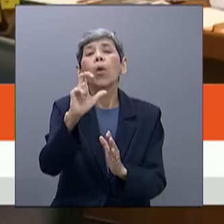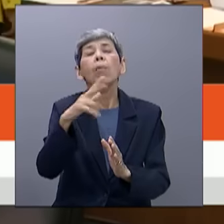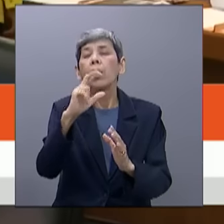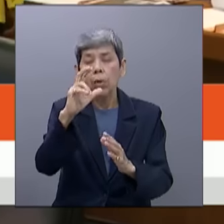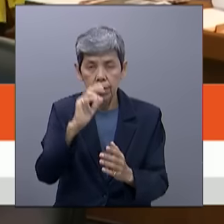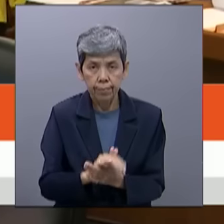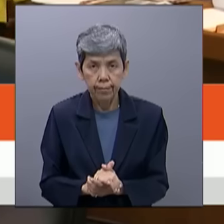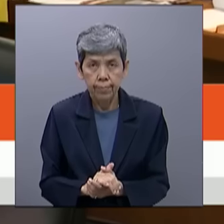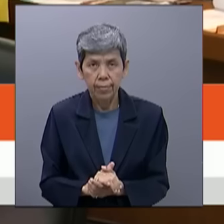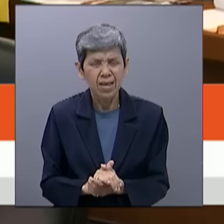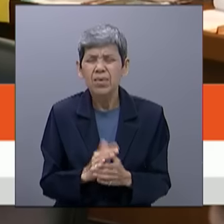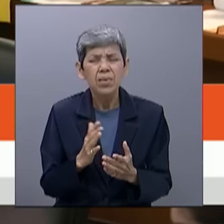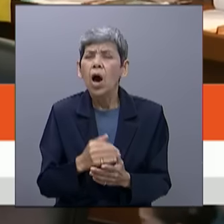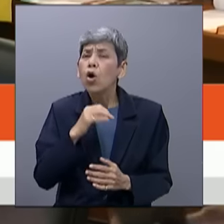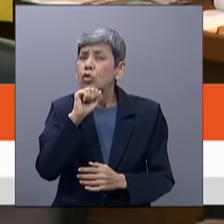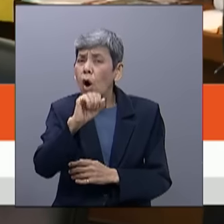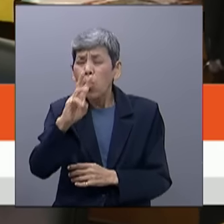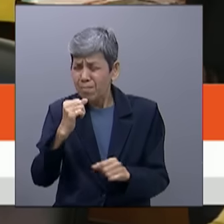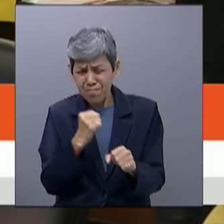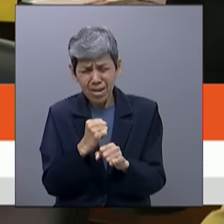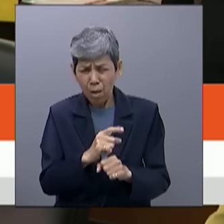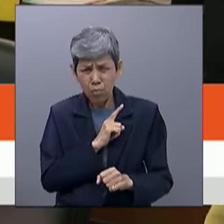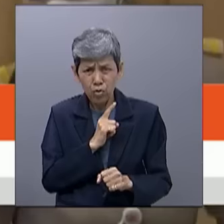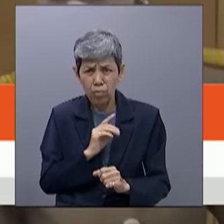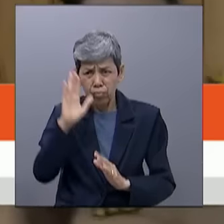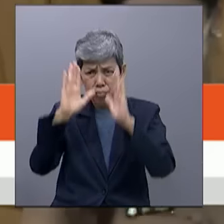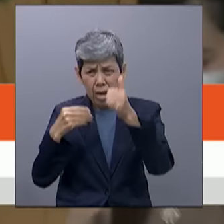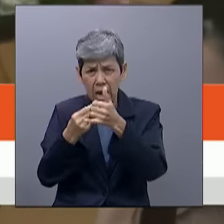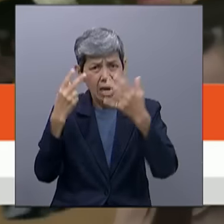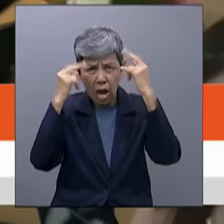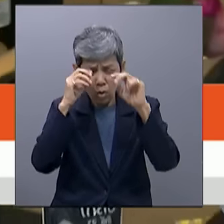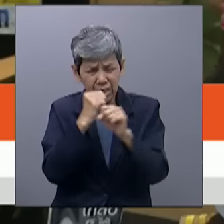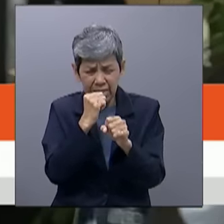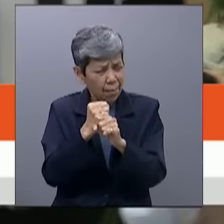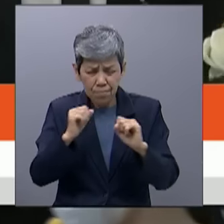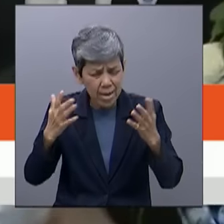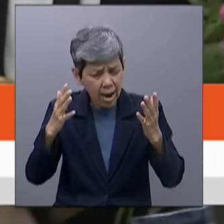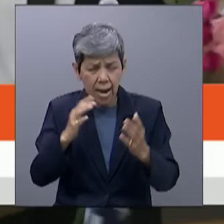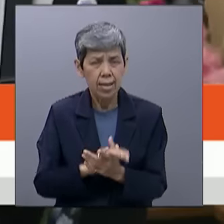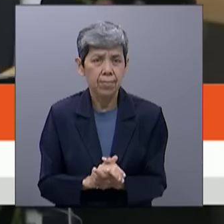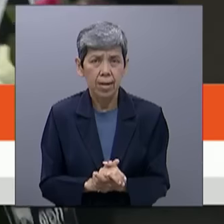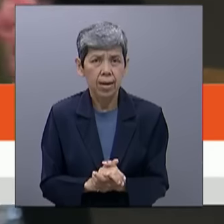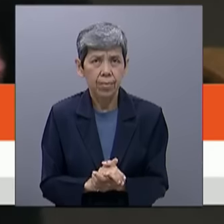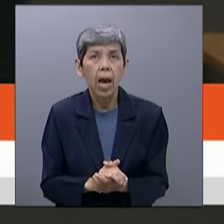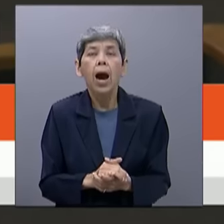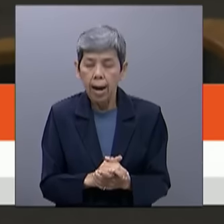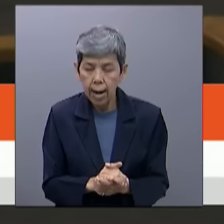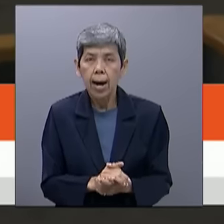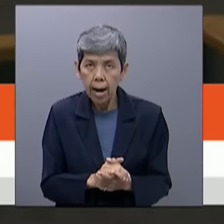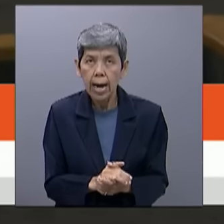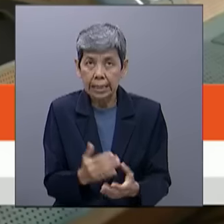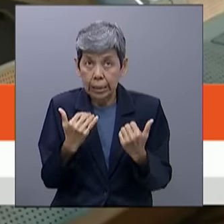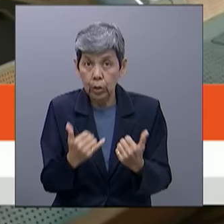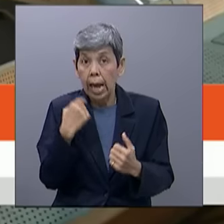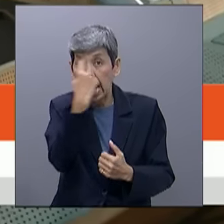ยเพราะว่าสว.ไม่ได้มีสิทธิ์ไปโหวตนายกทำอะไรไม่ได้ ค่ะ นะแต่แน่นอนว่าเวลา